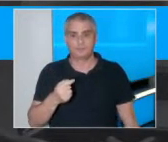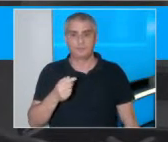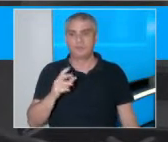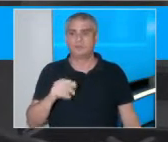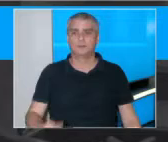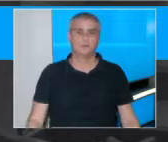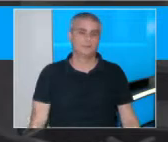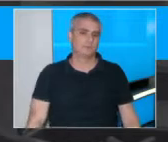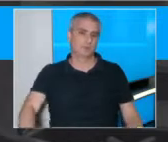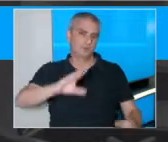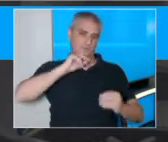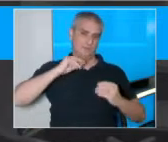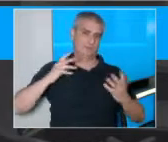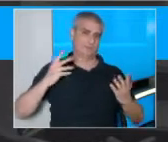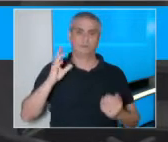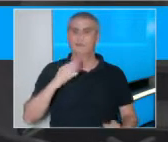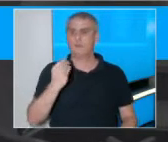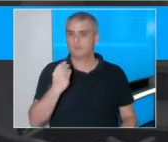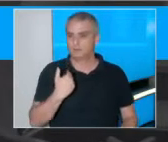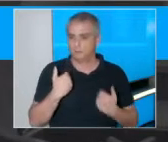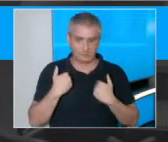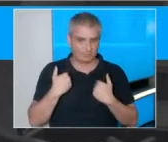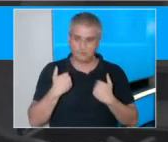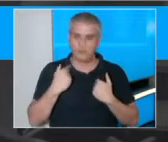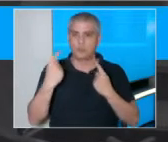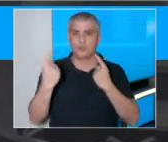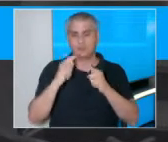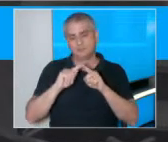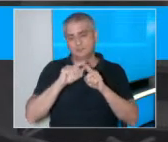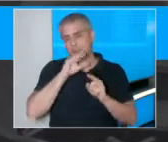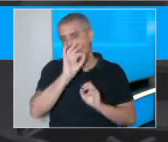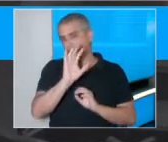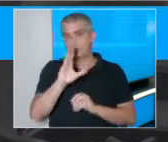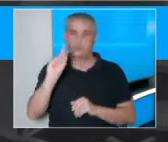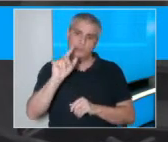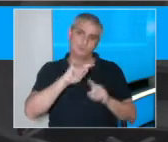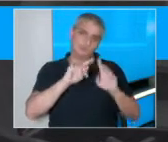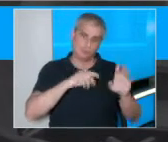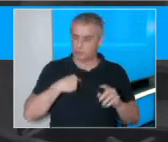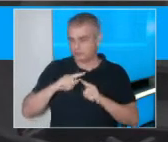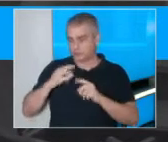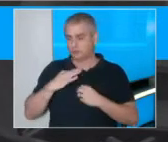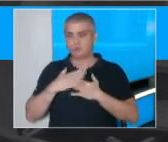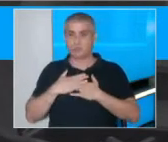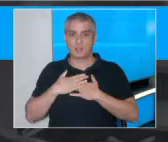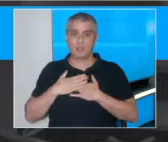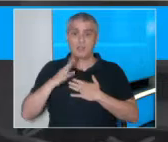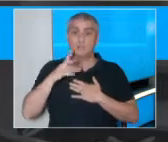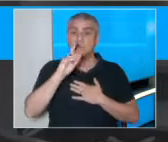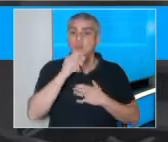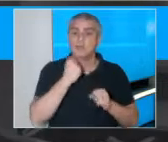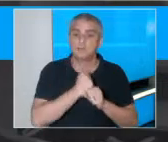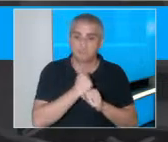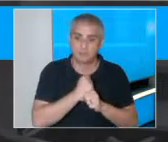אמר? הדיבורים שלו הם דיבורים גסים גם ככה. עכשיו, אני לא יודע, לכל אחד יש את הסגנון שלו, לדודי את הסגנון שלו, לי את הסגנון שלי. מה שדודי